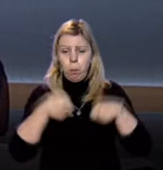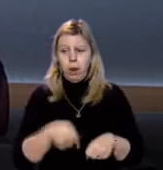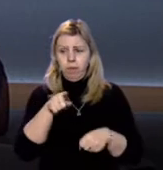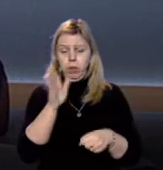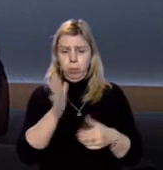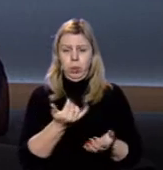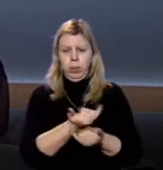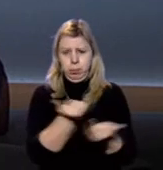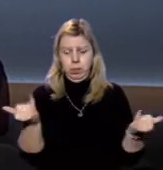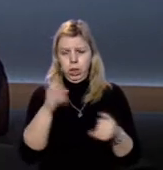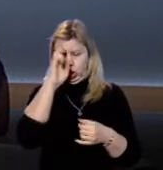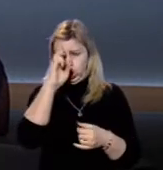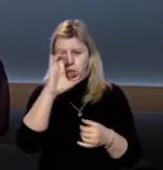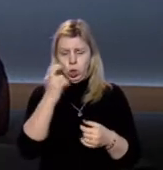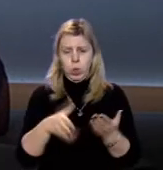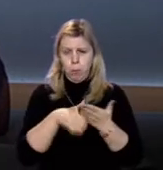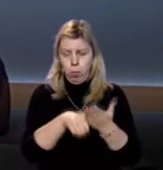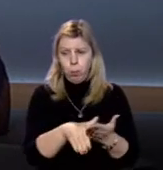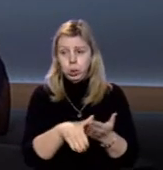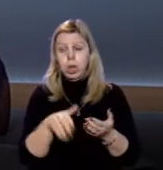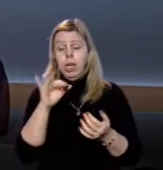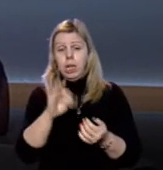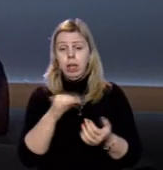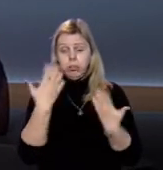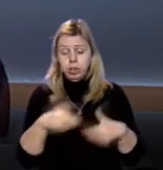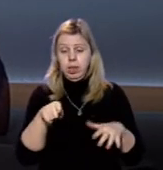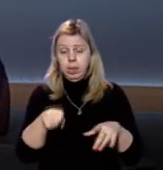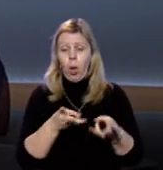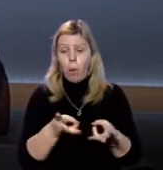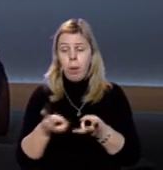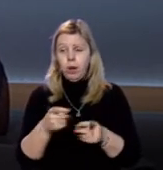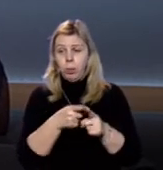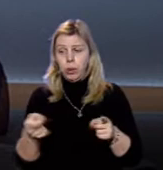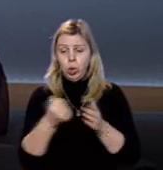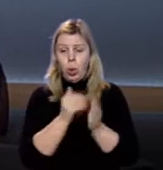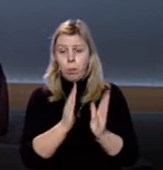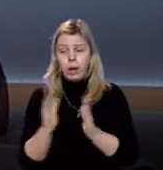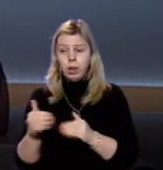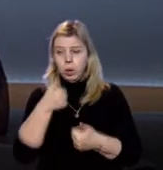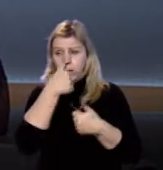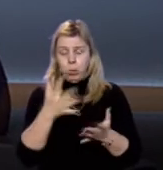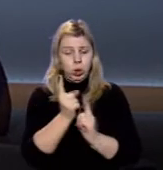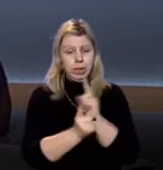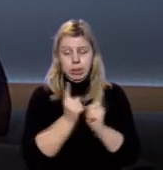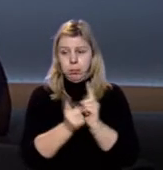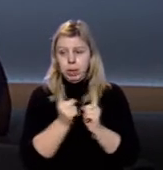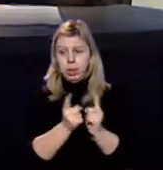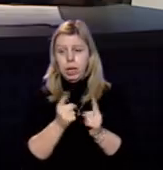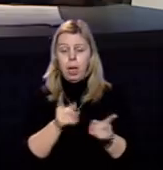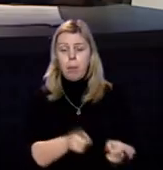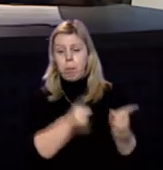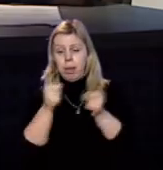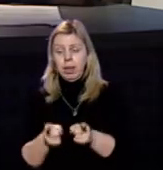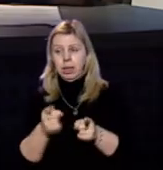буде забезпечений цією державною соціальною допомогою. І вже на цей опалювальний період, відповідно до порядку, на жаль, не можна змінити, тобто перейти